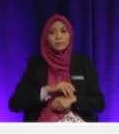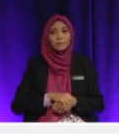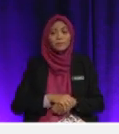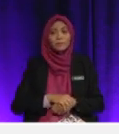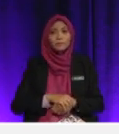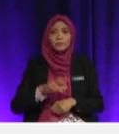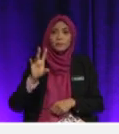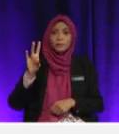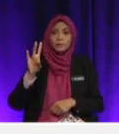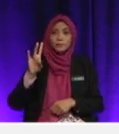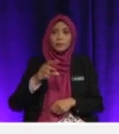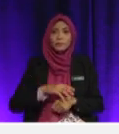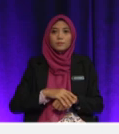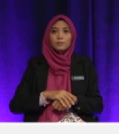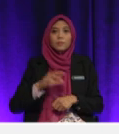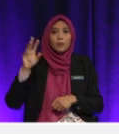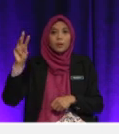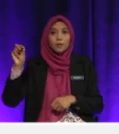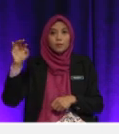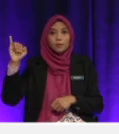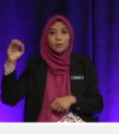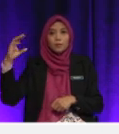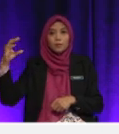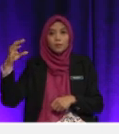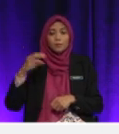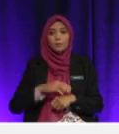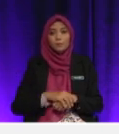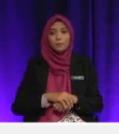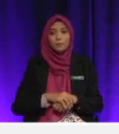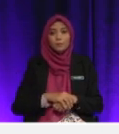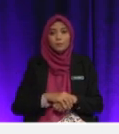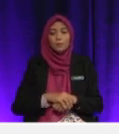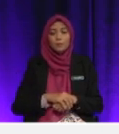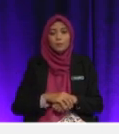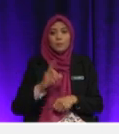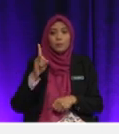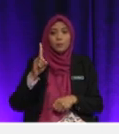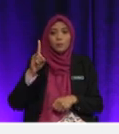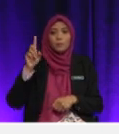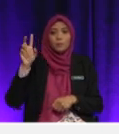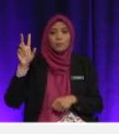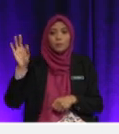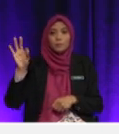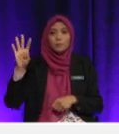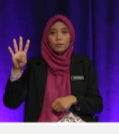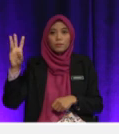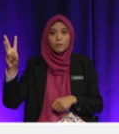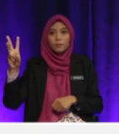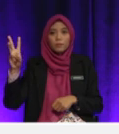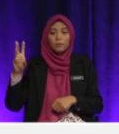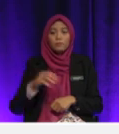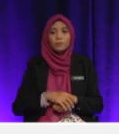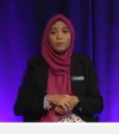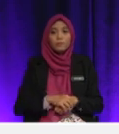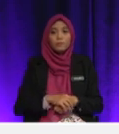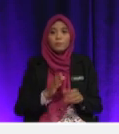ketujuh m IC ataupun melayan Indian kongres ditubuhkan juga 1946 pemimpinnya John TV